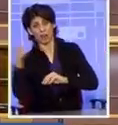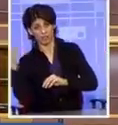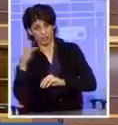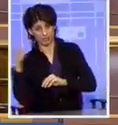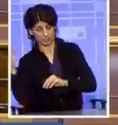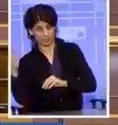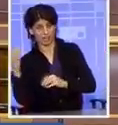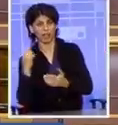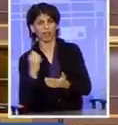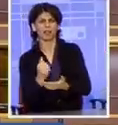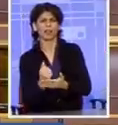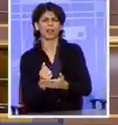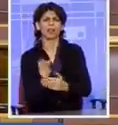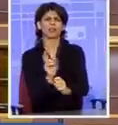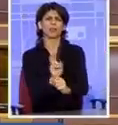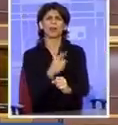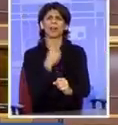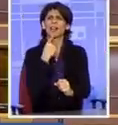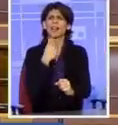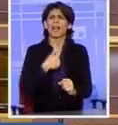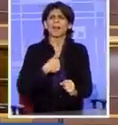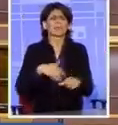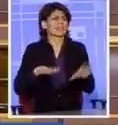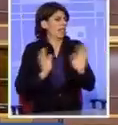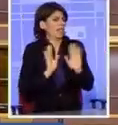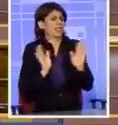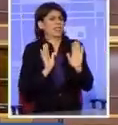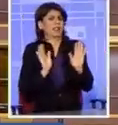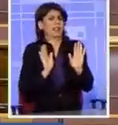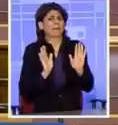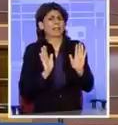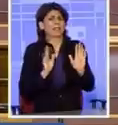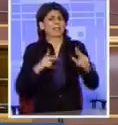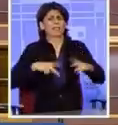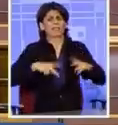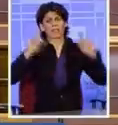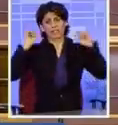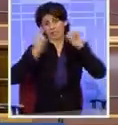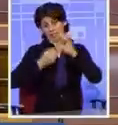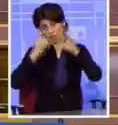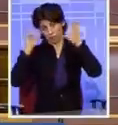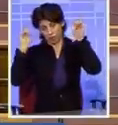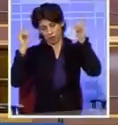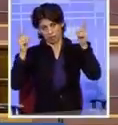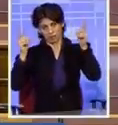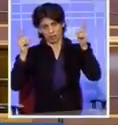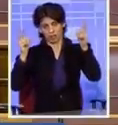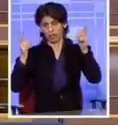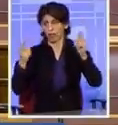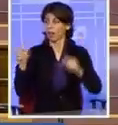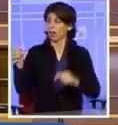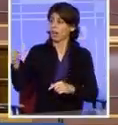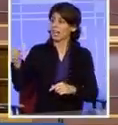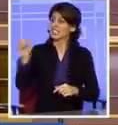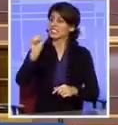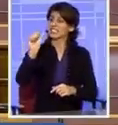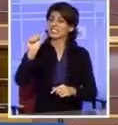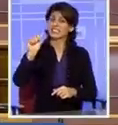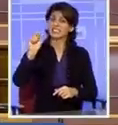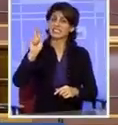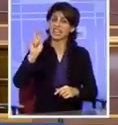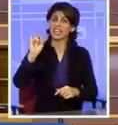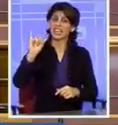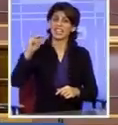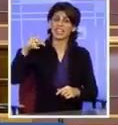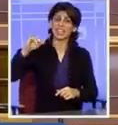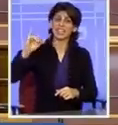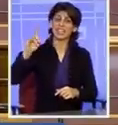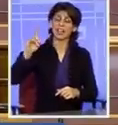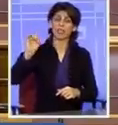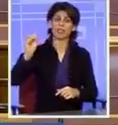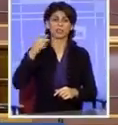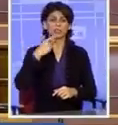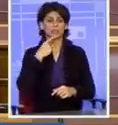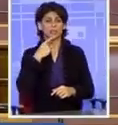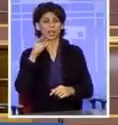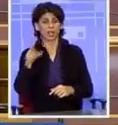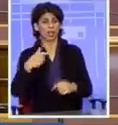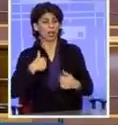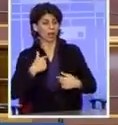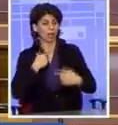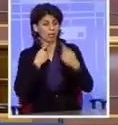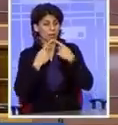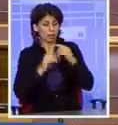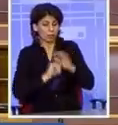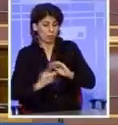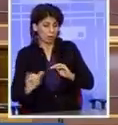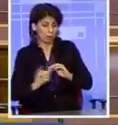σας, έχουν ευθύνες για αυτή την κατάσταση. Το ότι δεν διαπραγματεύτηκε ποτέ και μας οδήγησαν εδώ που μας οδήγησαν.